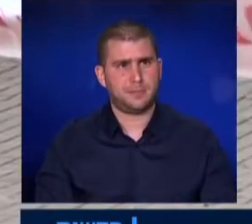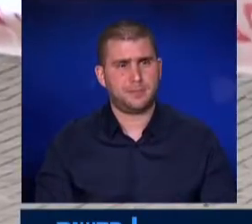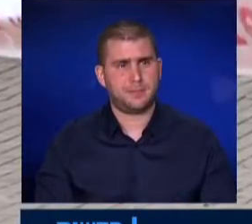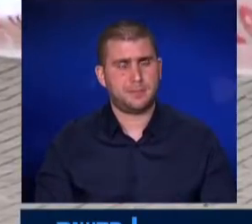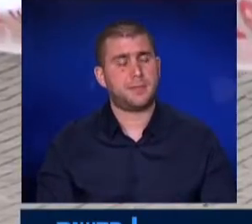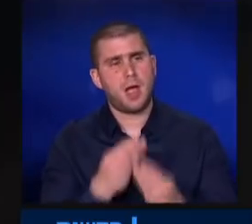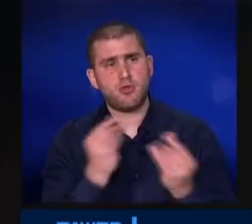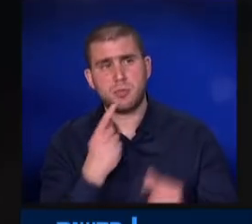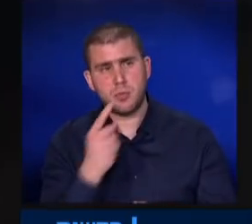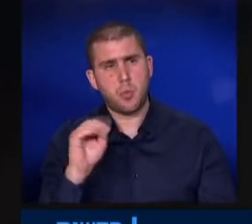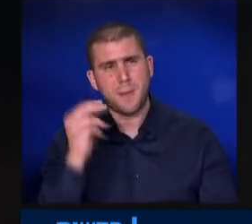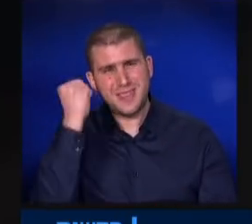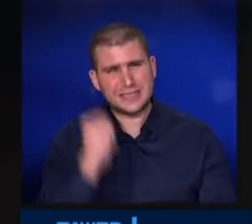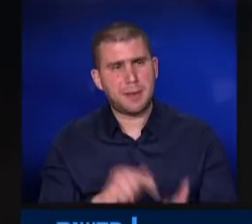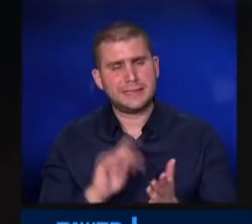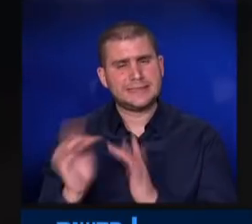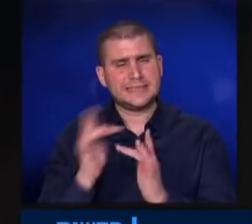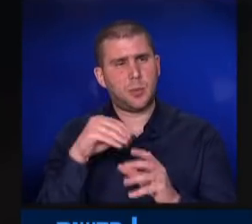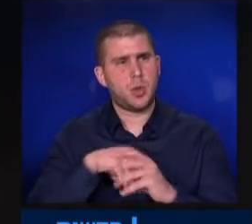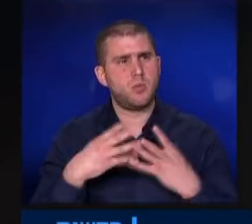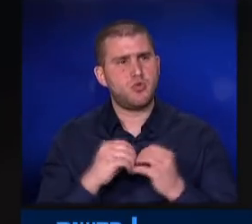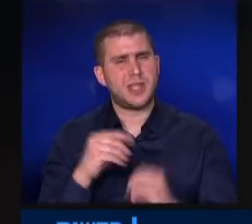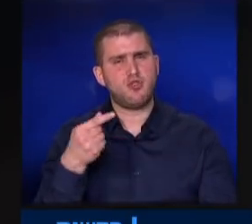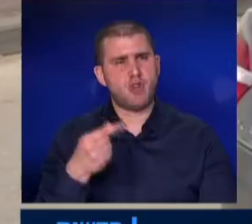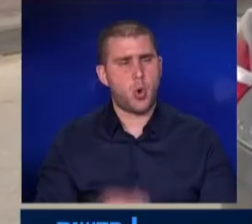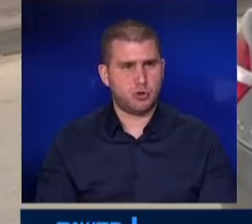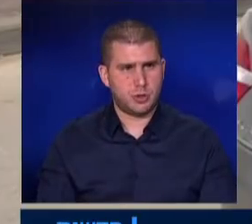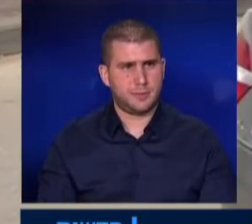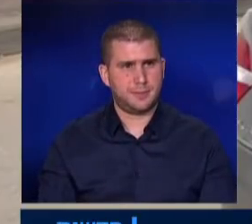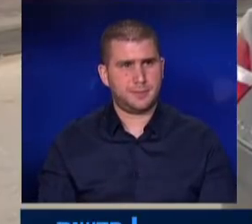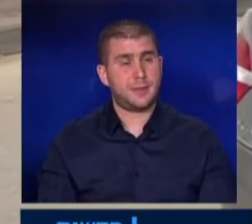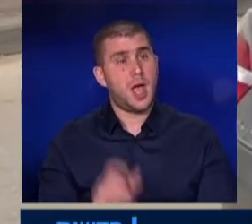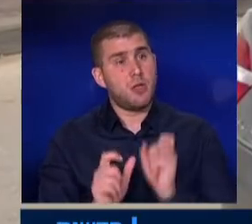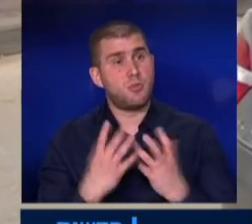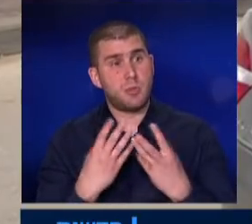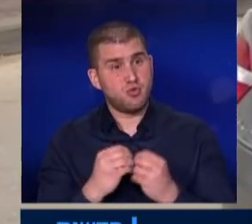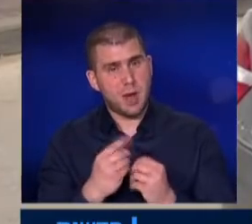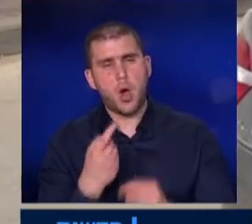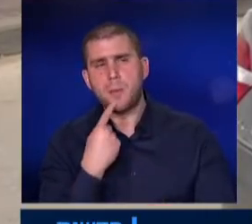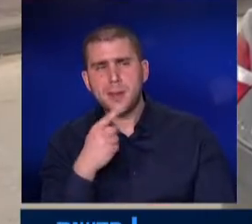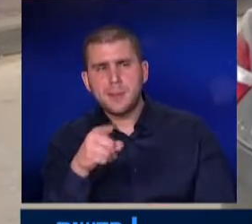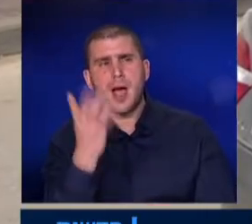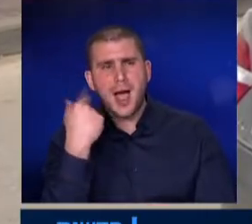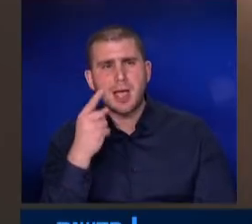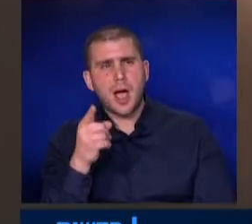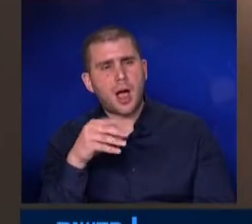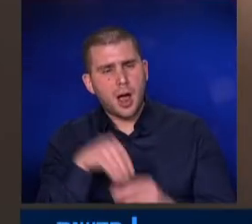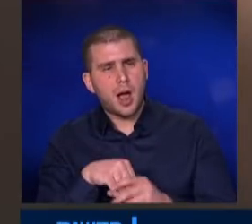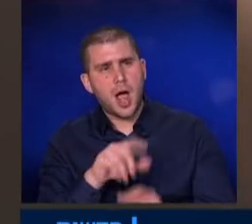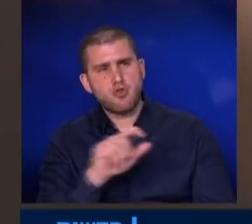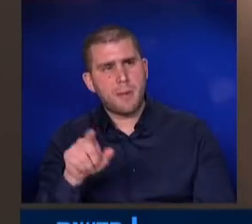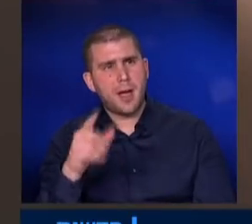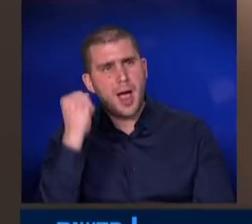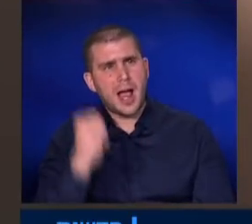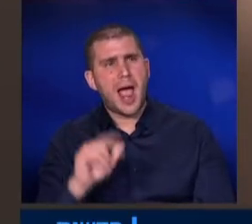על פי חשד, מוגרבי נרצח בעקבות הסכסוך בתוך משפחת ג'רושי. גורמים במשפחה טוענים שהיה לו חלק ברצח של